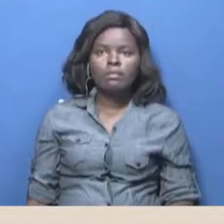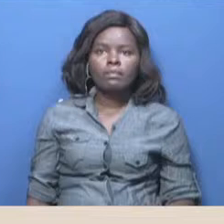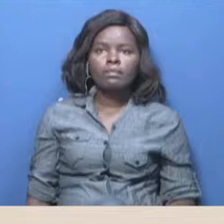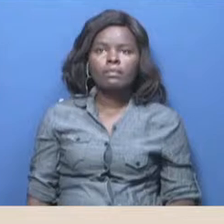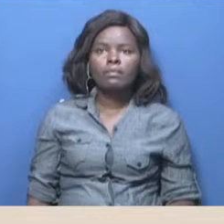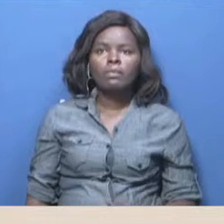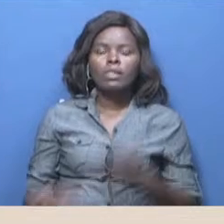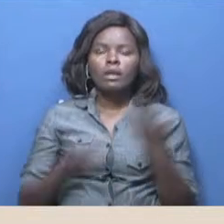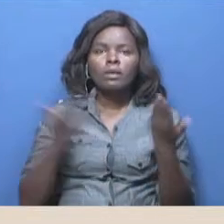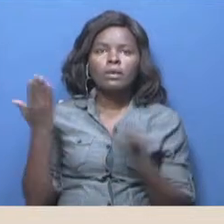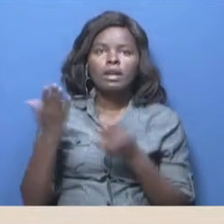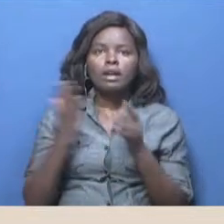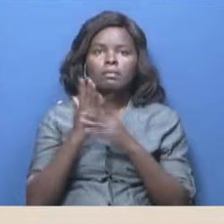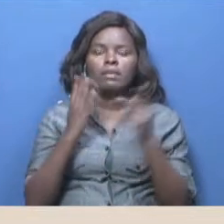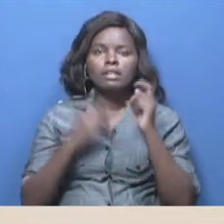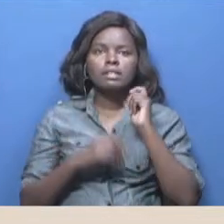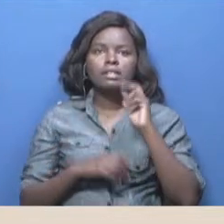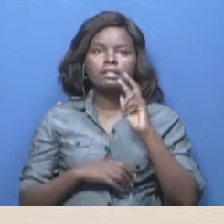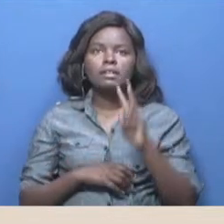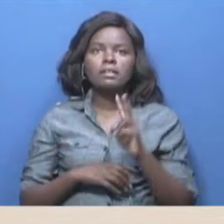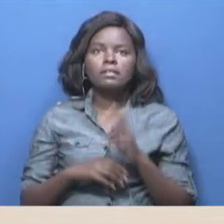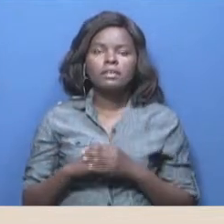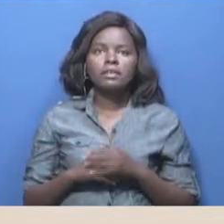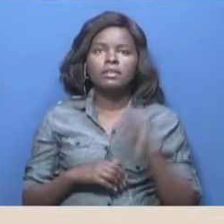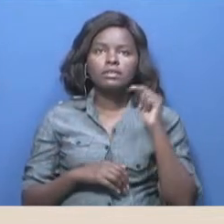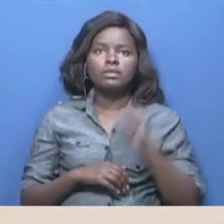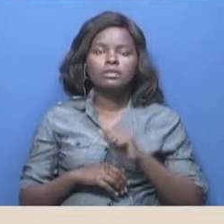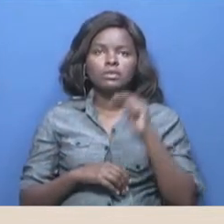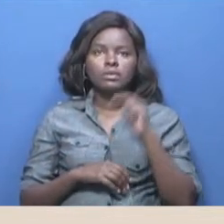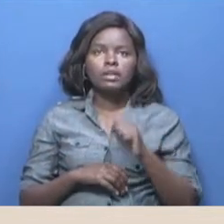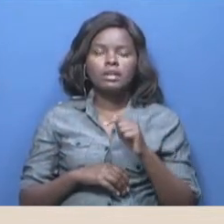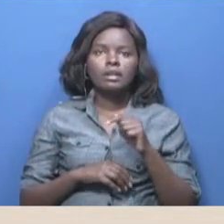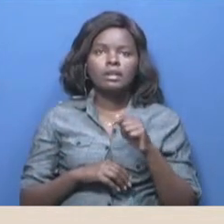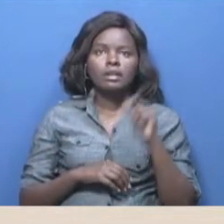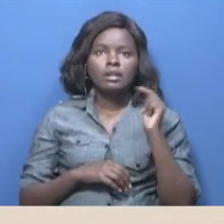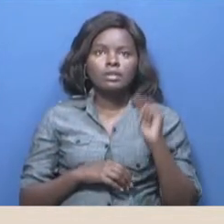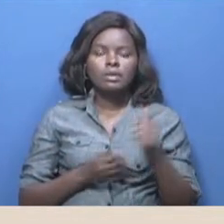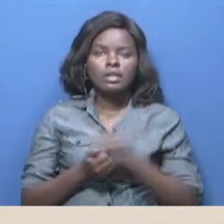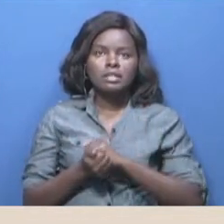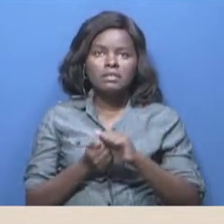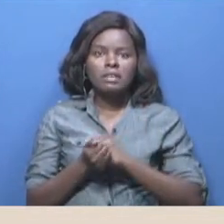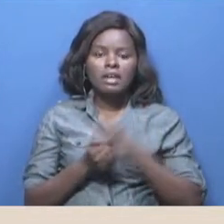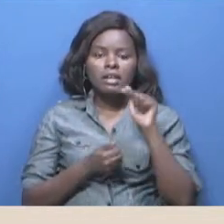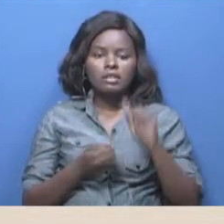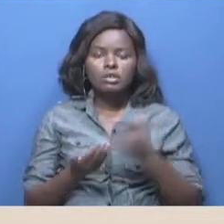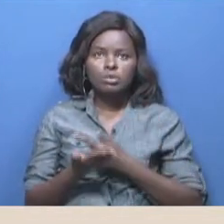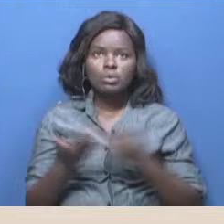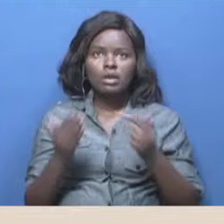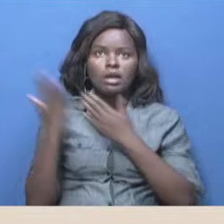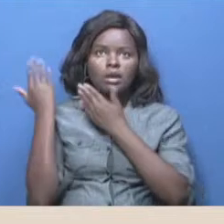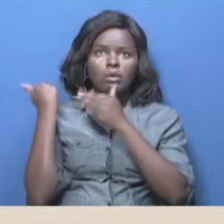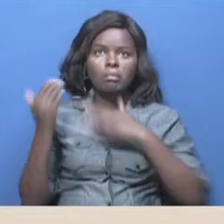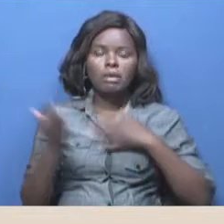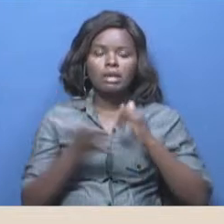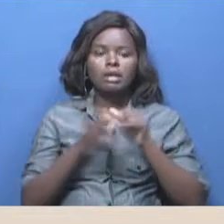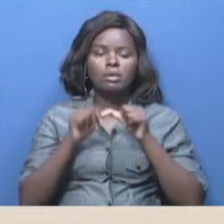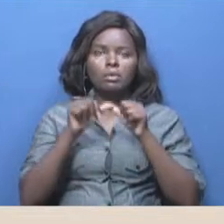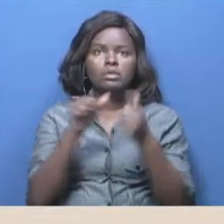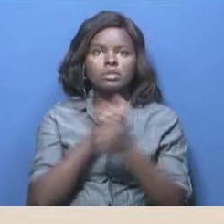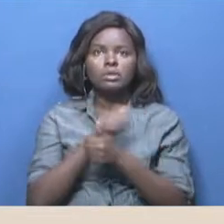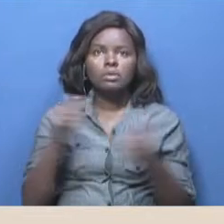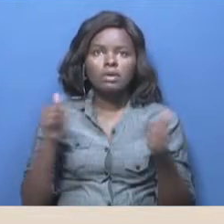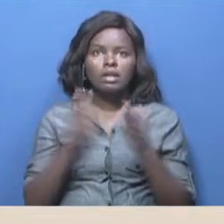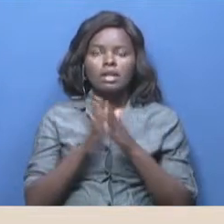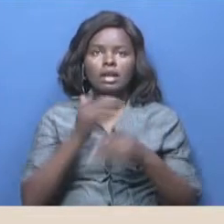Ndakugeithia mwiroreri wa television ya Kameme miarahuko ya muthenya wa muthe ni muthenya wa gatano wa kiumia giki na ni mwihoko wakwa no urathie na mbere na